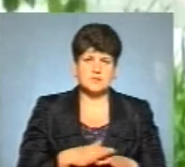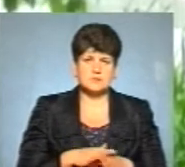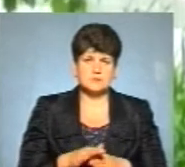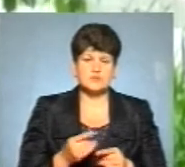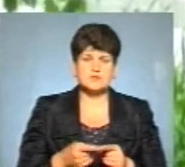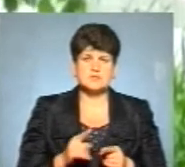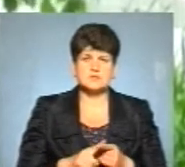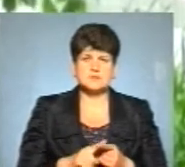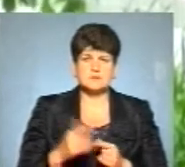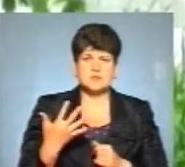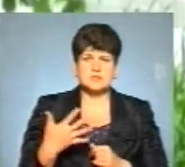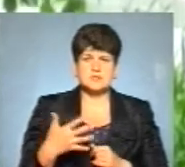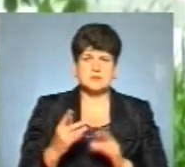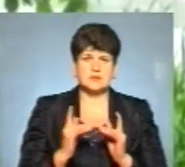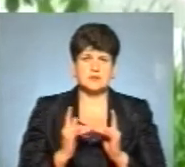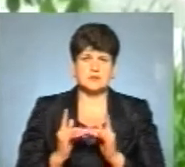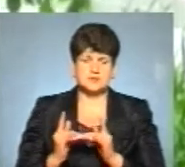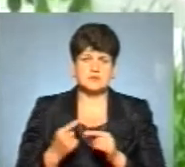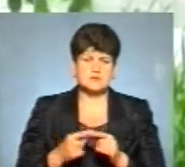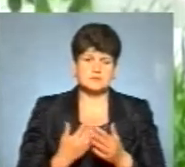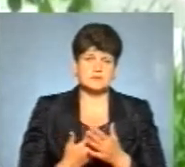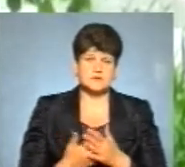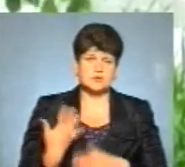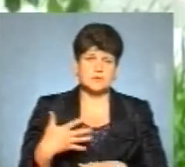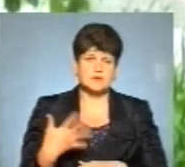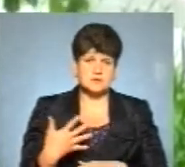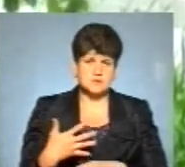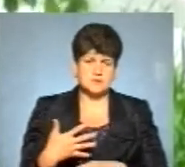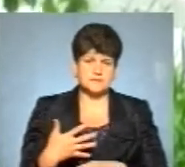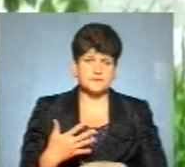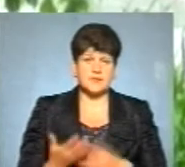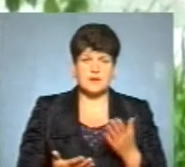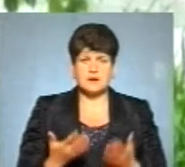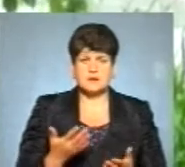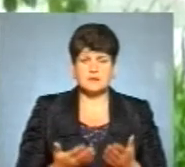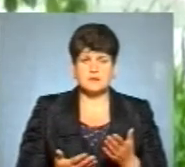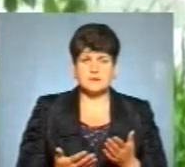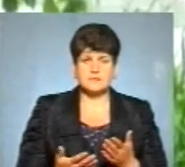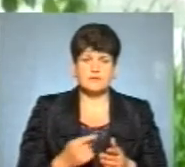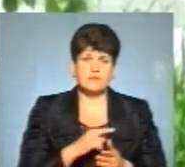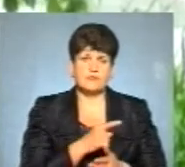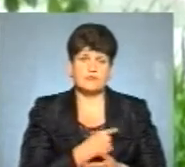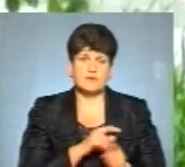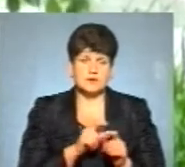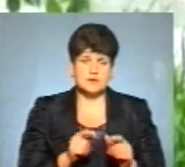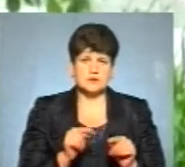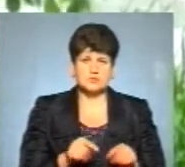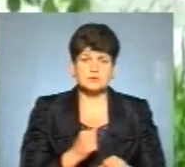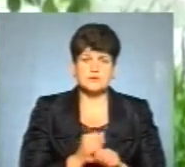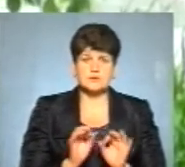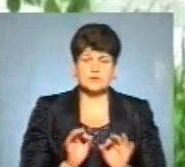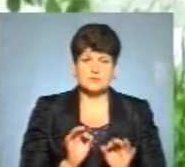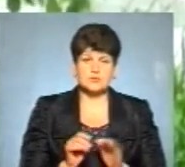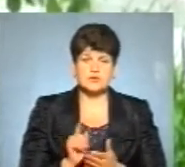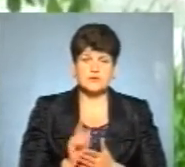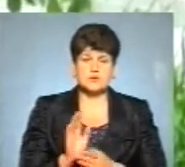це 50 ліжок, це теоретично 50. Але лікарні, для того, щоб працювали нормально, ми повинні